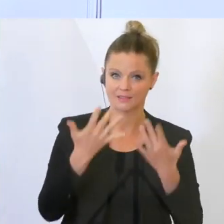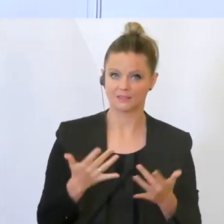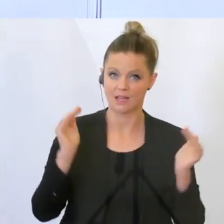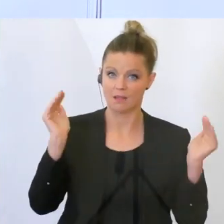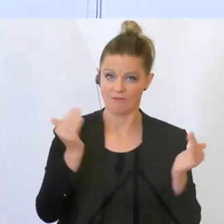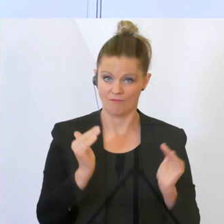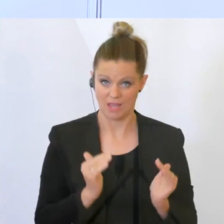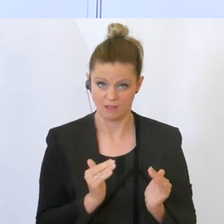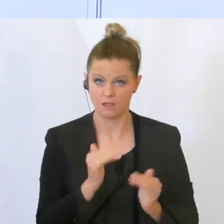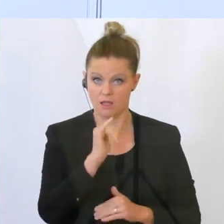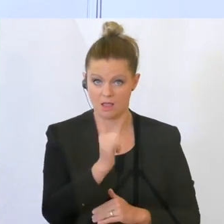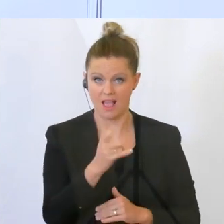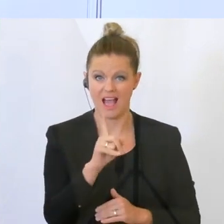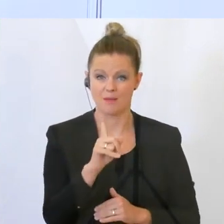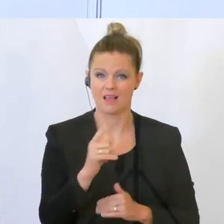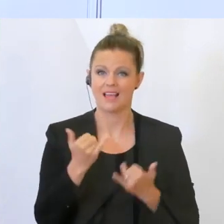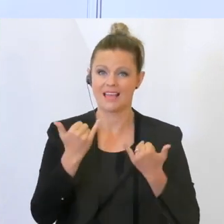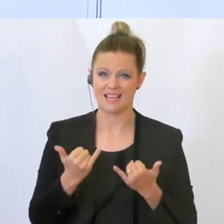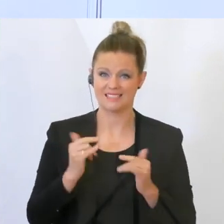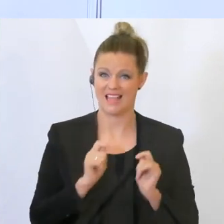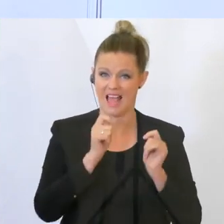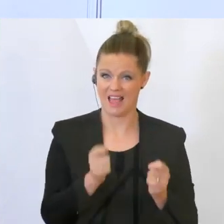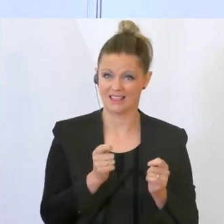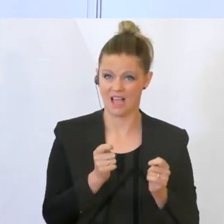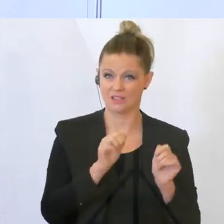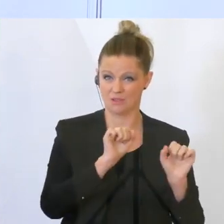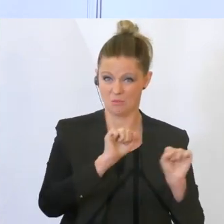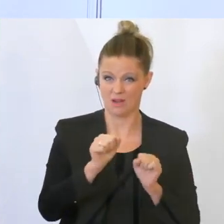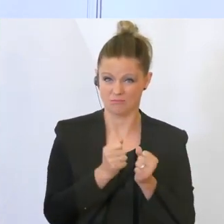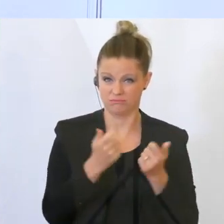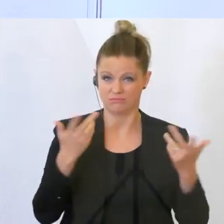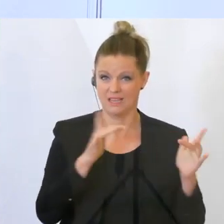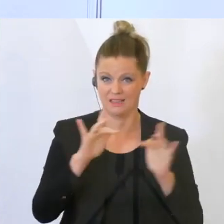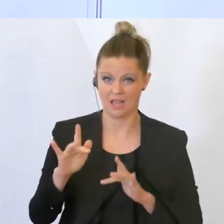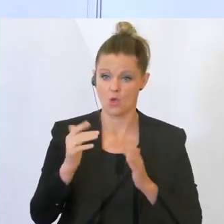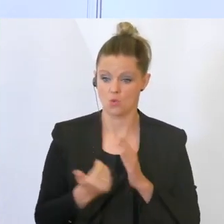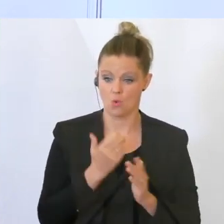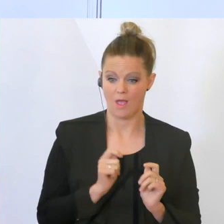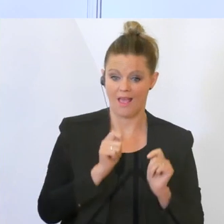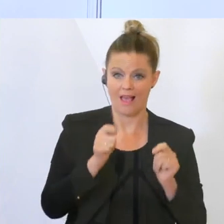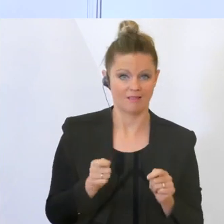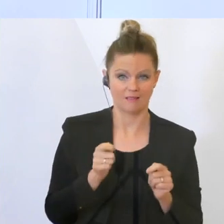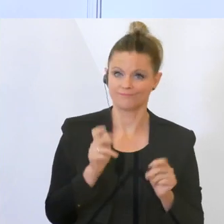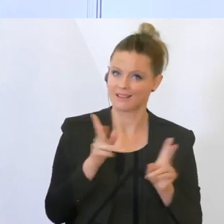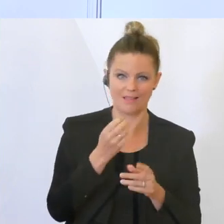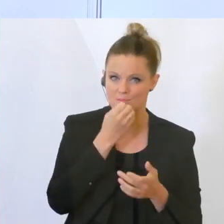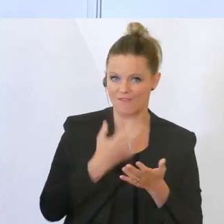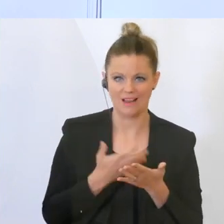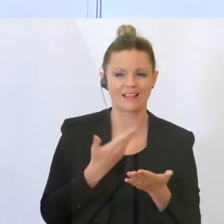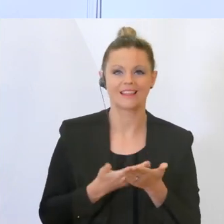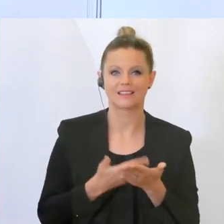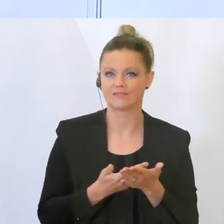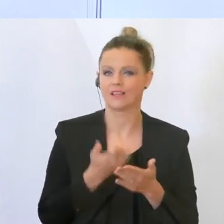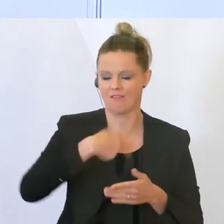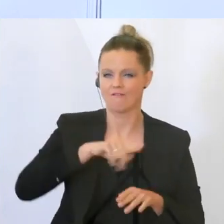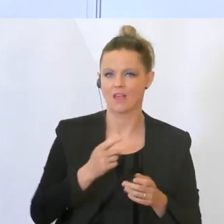zurückgehen, mit dem derzeitigen Antragsvolumen könnten wir die neu eintreffenden Anträge nicht mehr bewilligen und daher